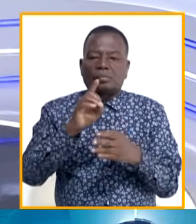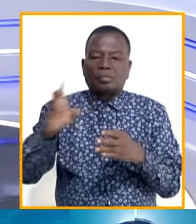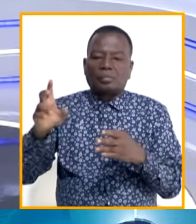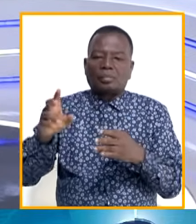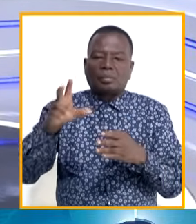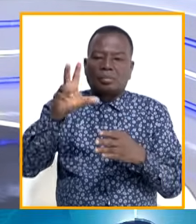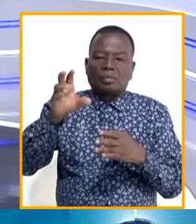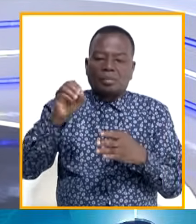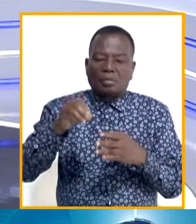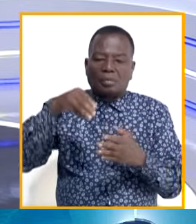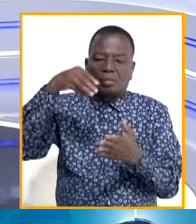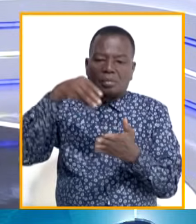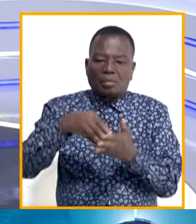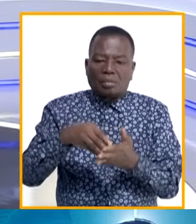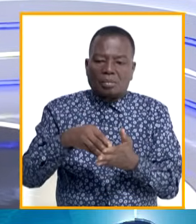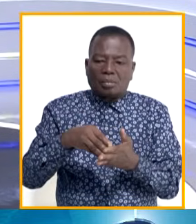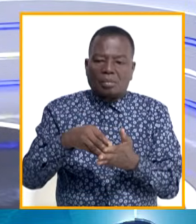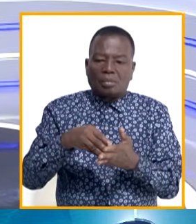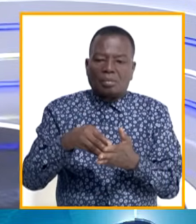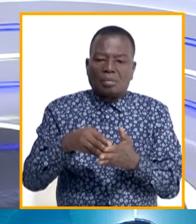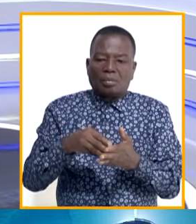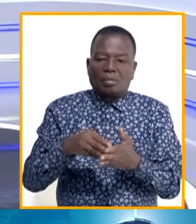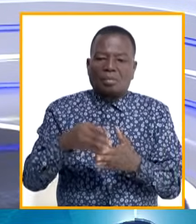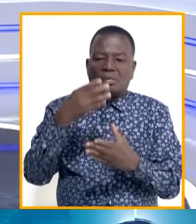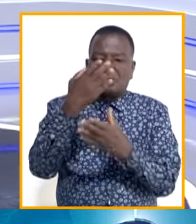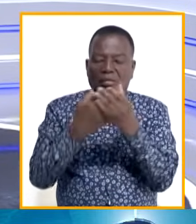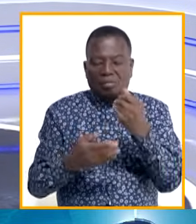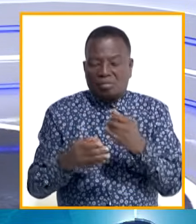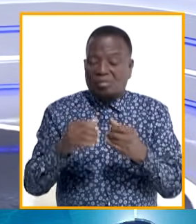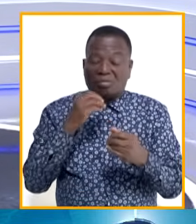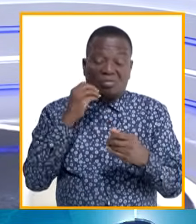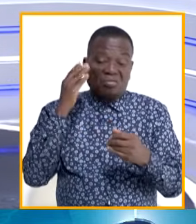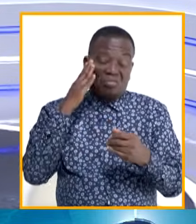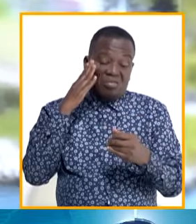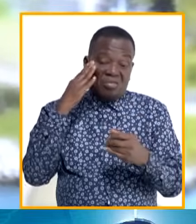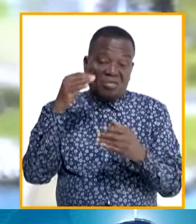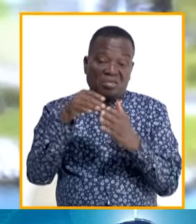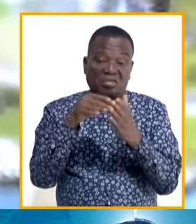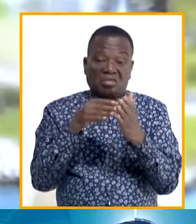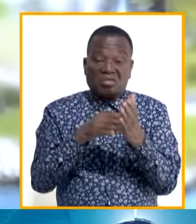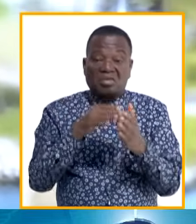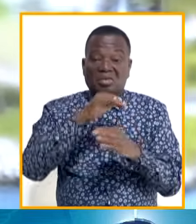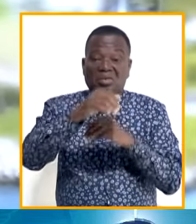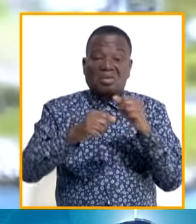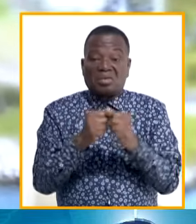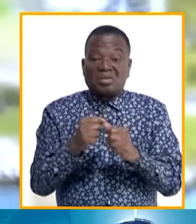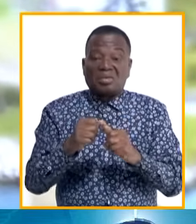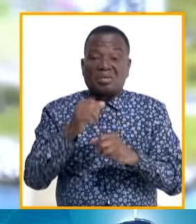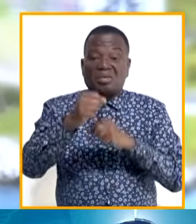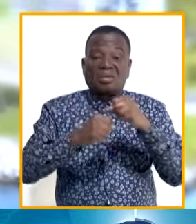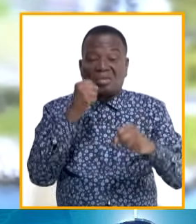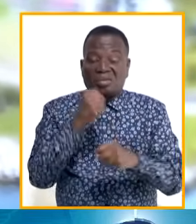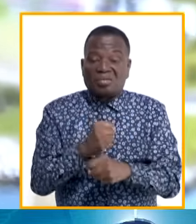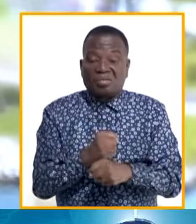000 unités, c'est le déficit de logements recensé tous les ans par l'État de Côte d'Ivoire. Un chiffre qui va grandissant de